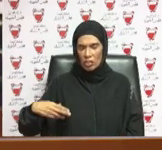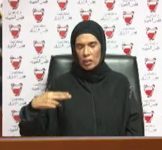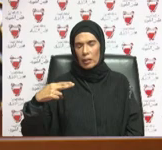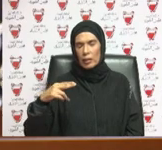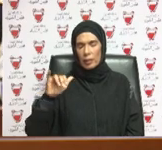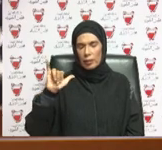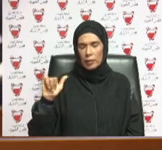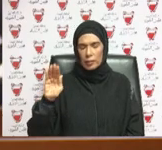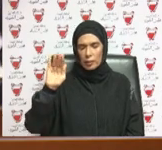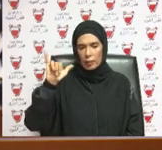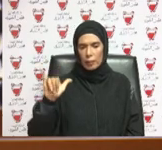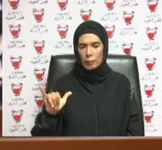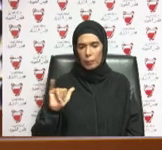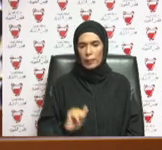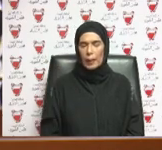ثراه،